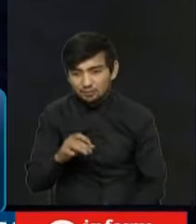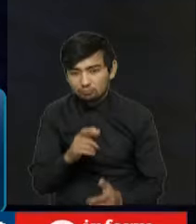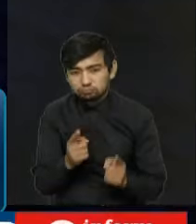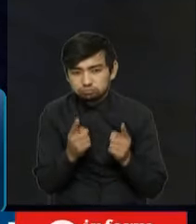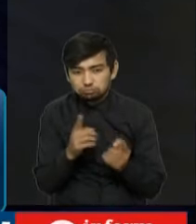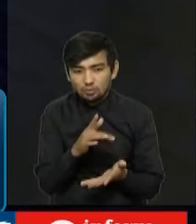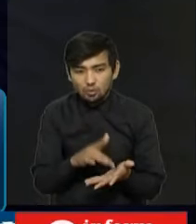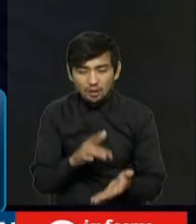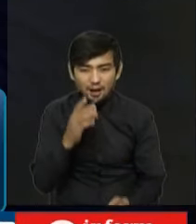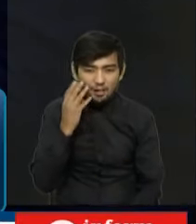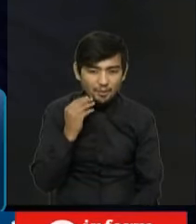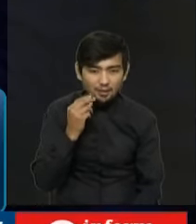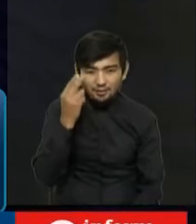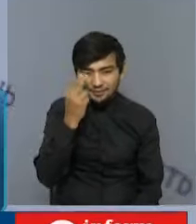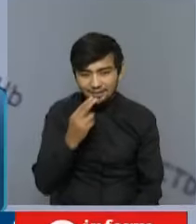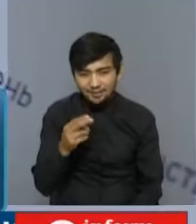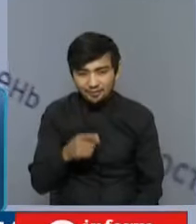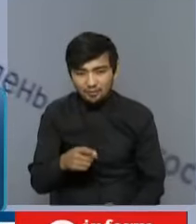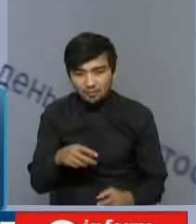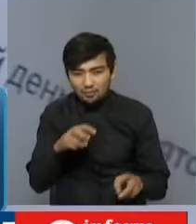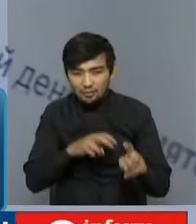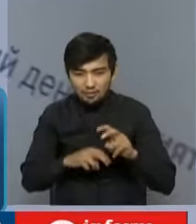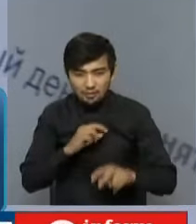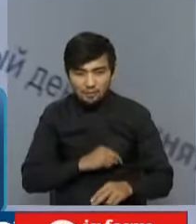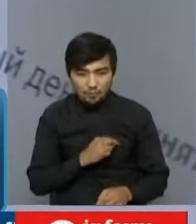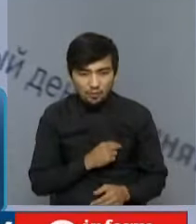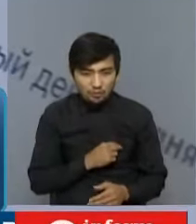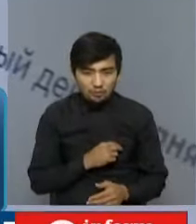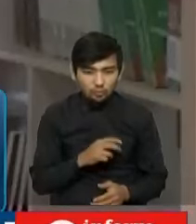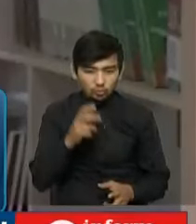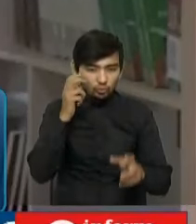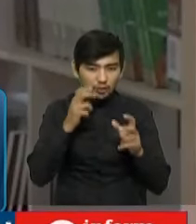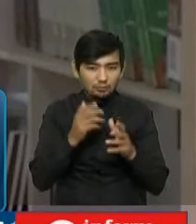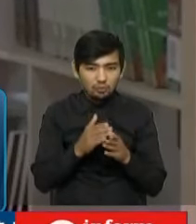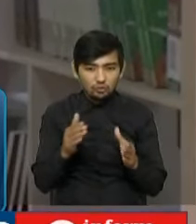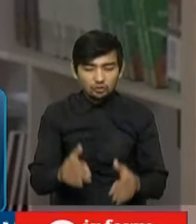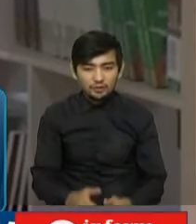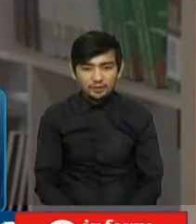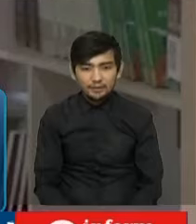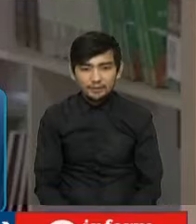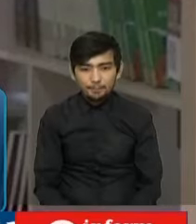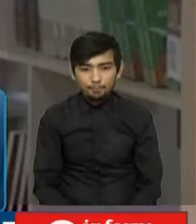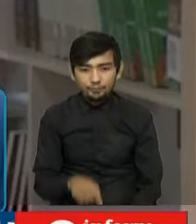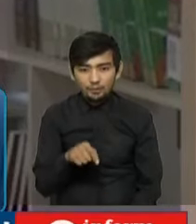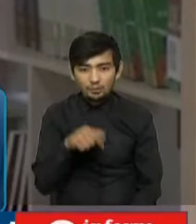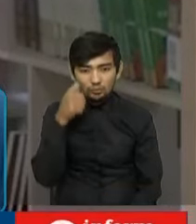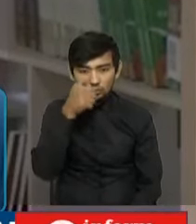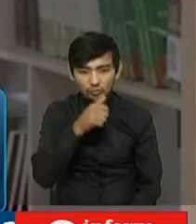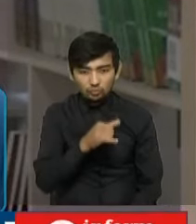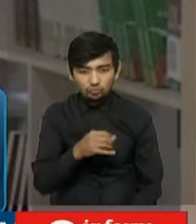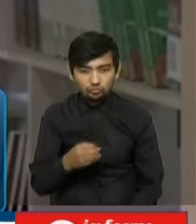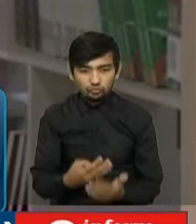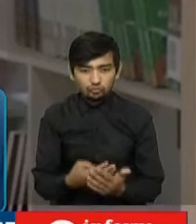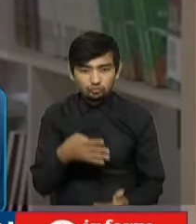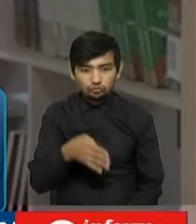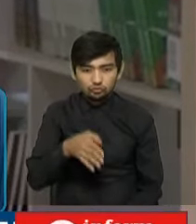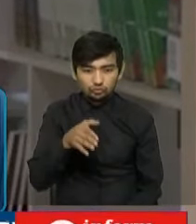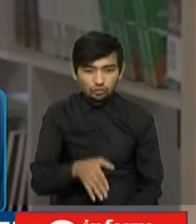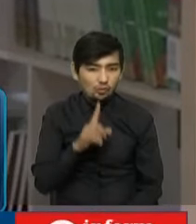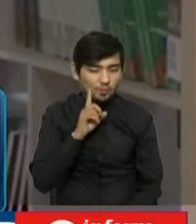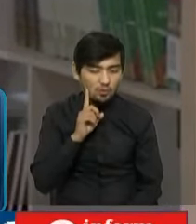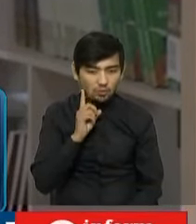как Астана и Алматы. Активные поиски работы ведут в основном студенты. В этом году было уже к нам обратились более 4 тысяч молодых